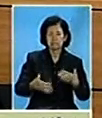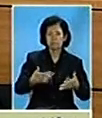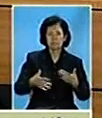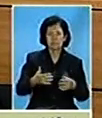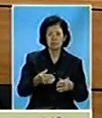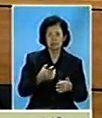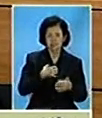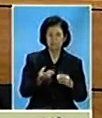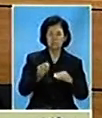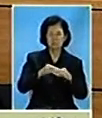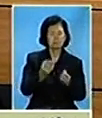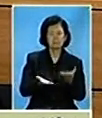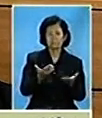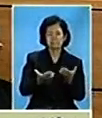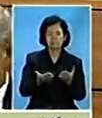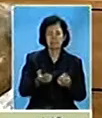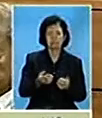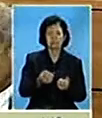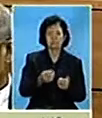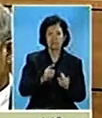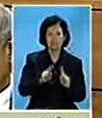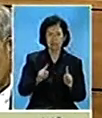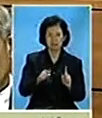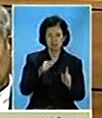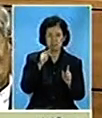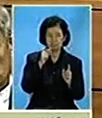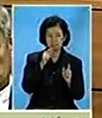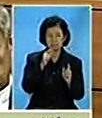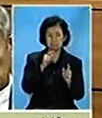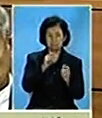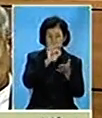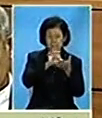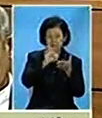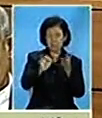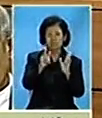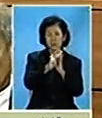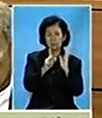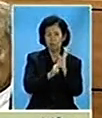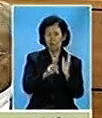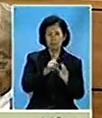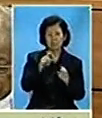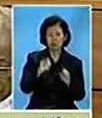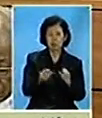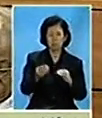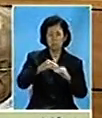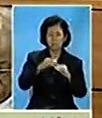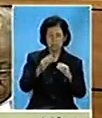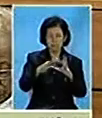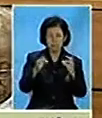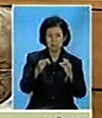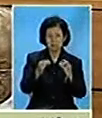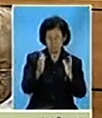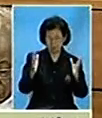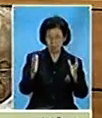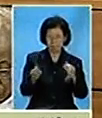ก็เพิ่มก็เพิ่มไปแต่ผมโดยหลักการธรรมชาติการร่างกฎหมายเนี่ยไม่ควรจะเพิ่มเรื่องนึงที่เรื่องใหญ่ๆเนี่ยใส่เข้า